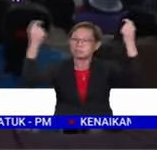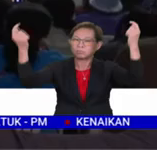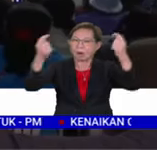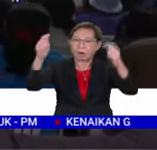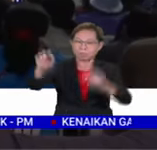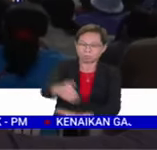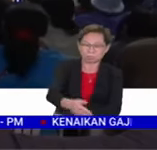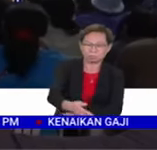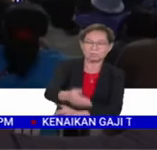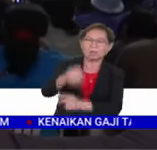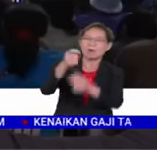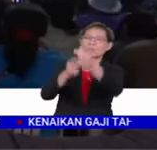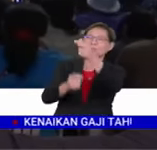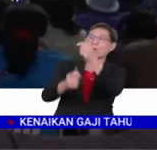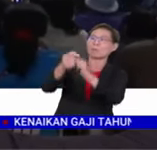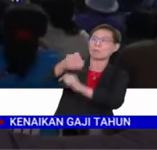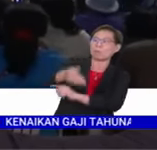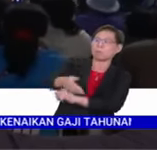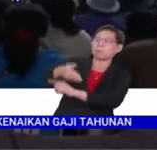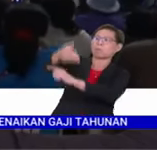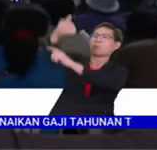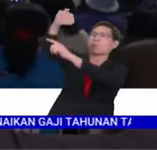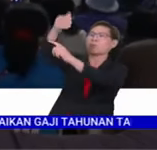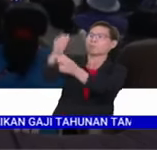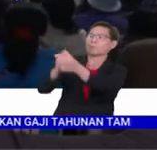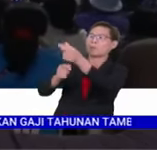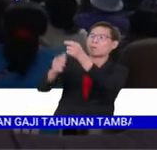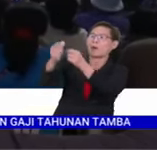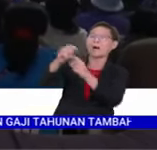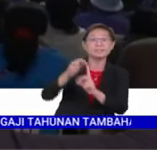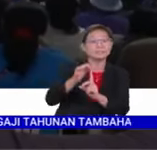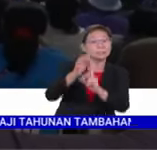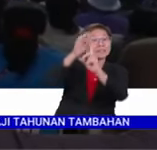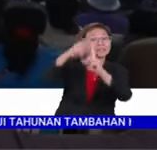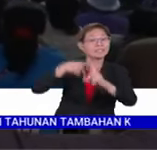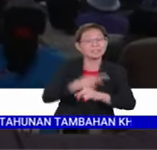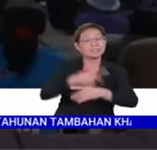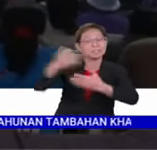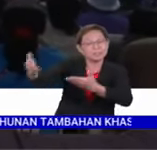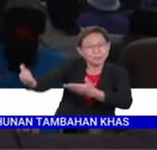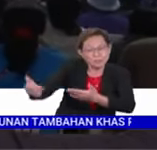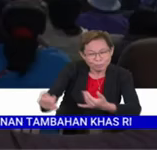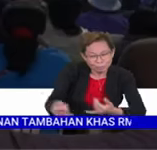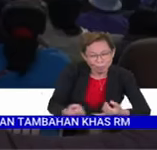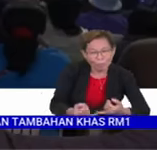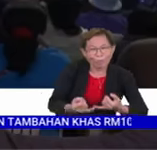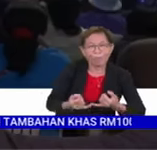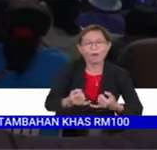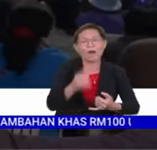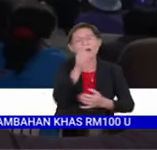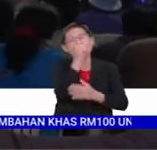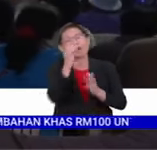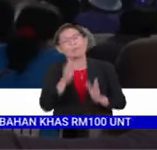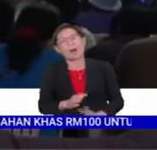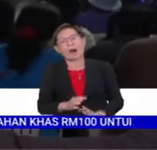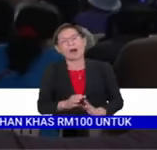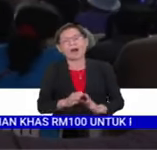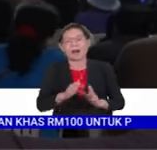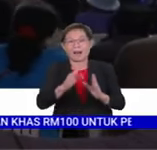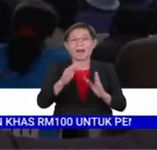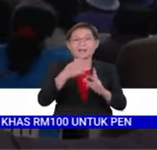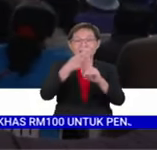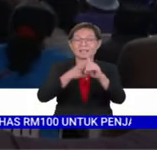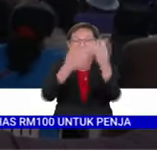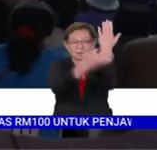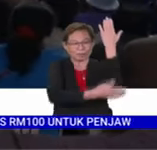menaikkan jalur gemilang. Dan istimewanya, kita telah menjemput artis dari Semenanjung Malaysia, iaitu Dato' Hatan,